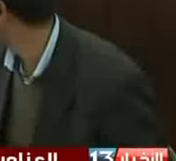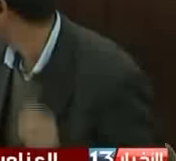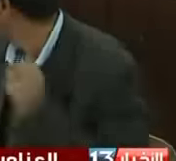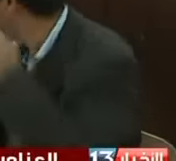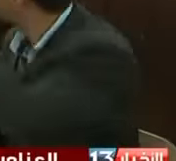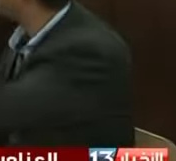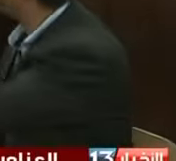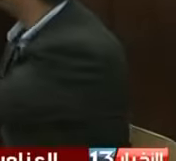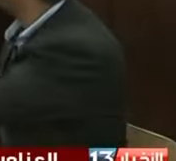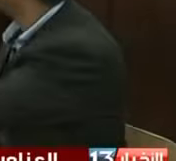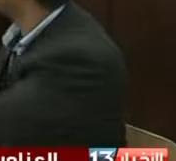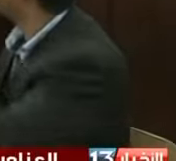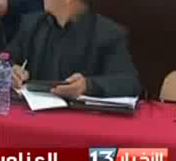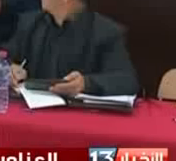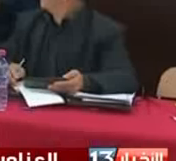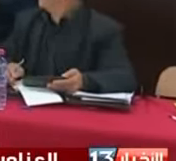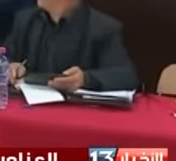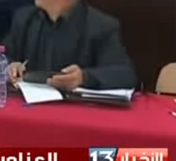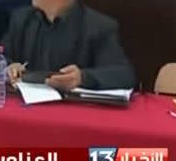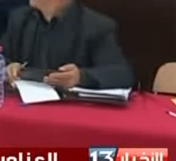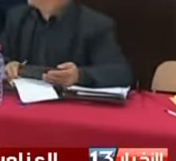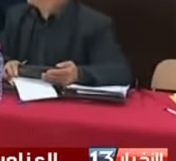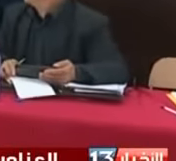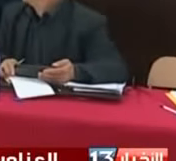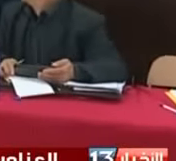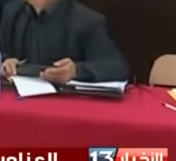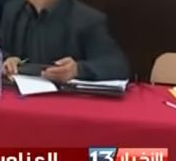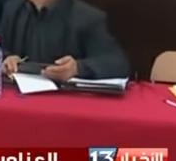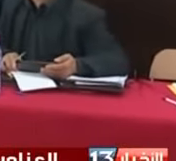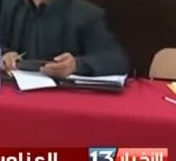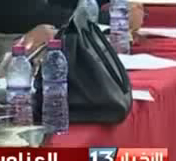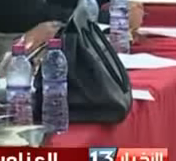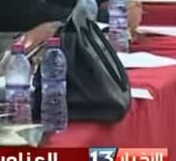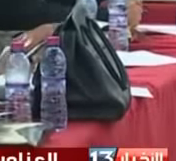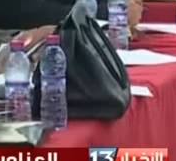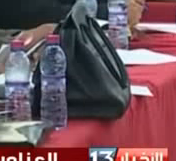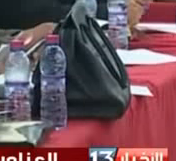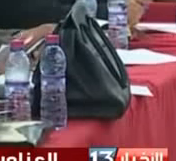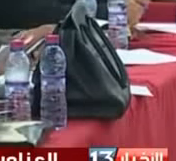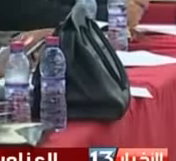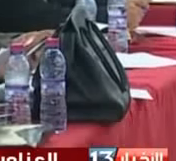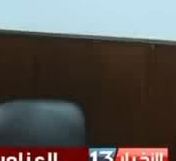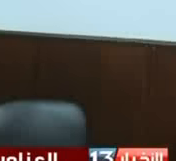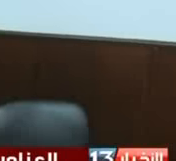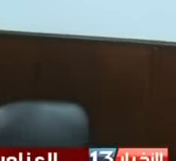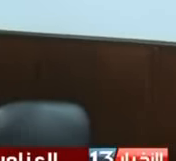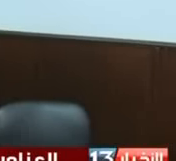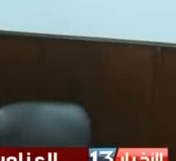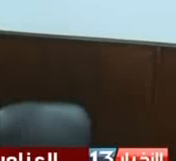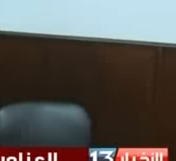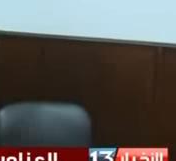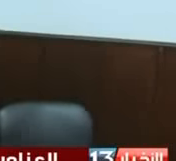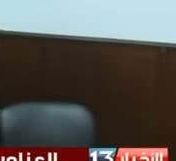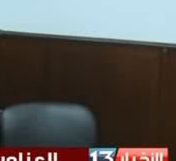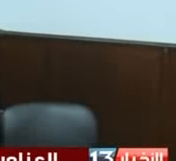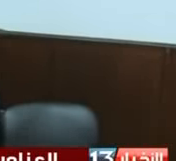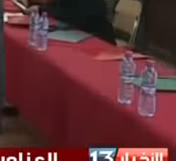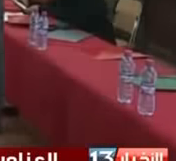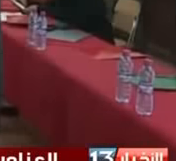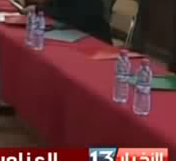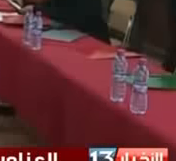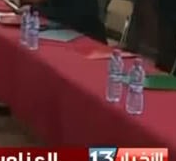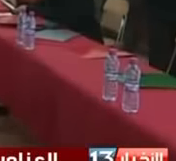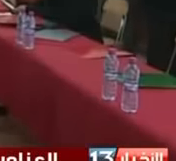نقابة التعليم الثانوي تلوح بالإضراب في القطاع على خلفية ما وصفته بتعطل لغة الحوار مع سلطة